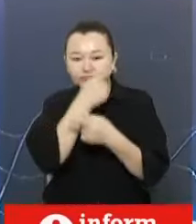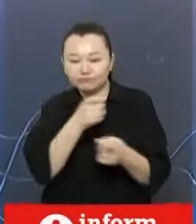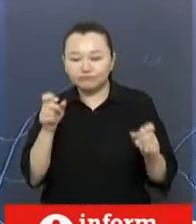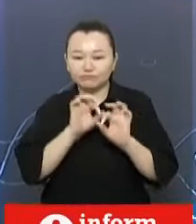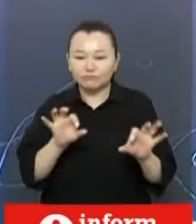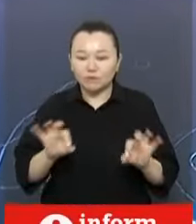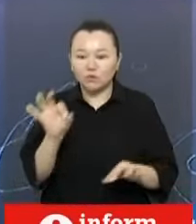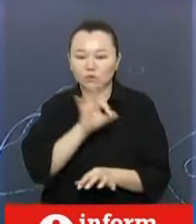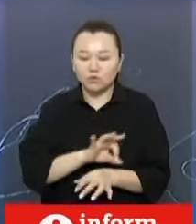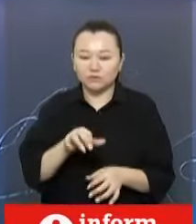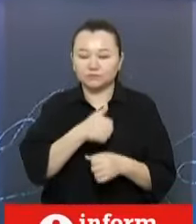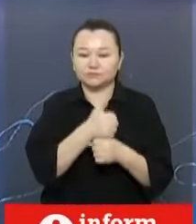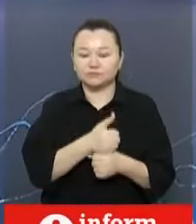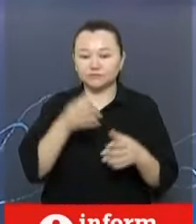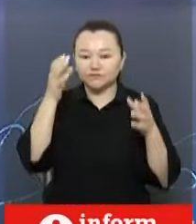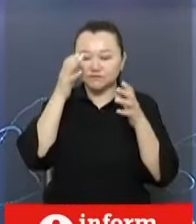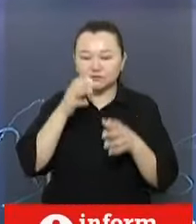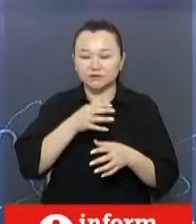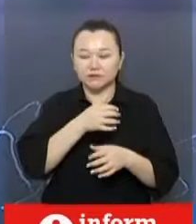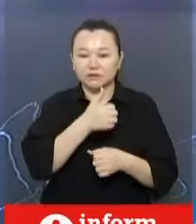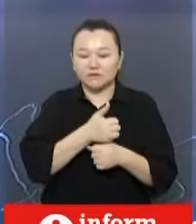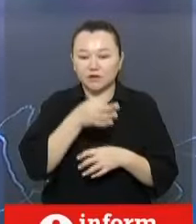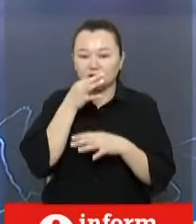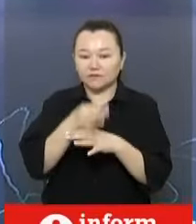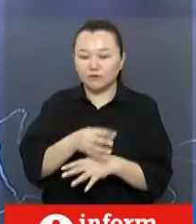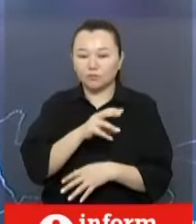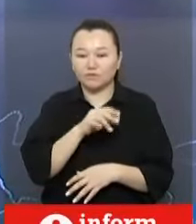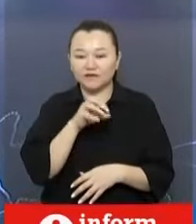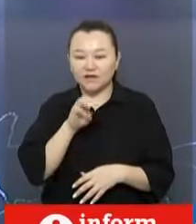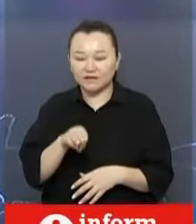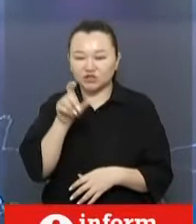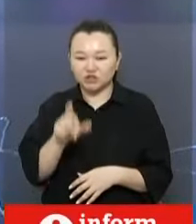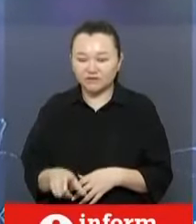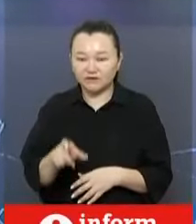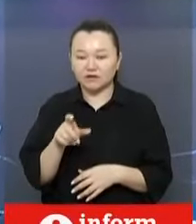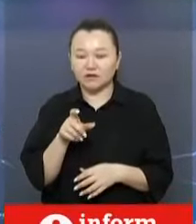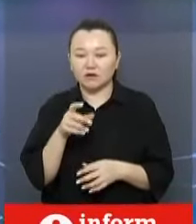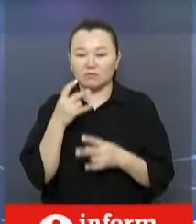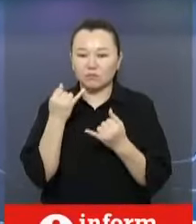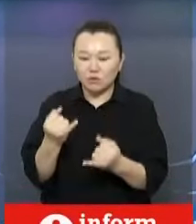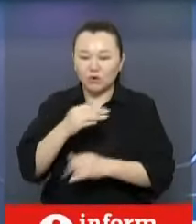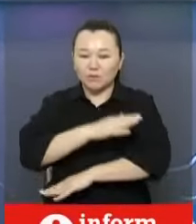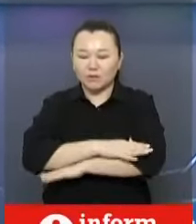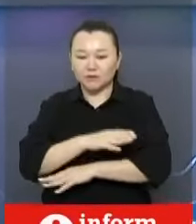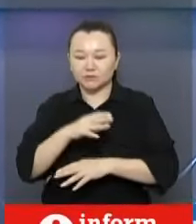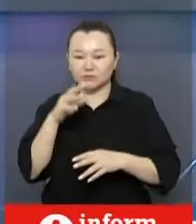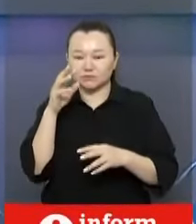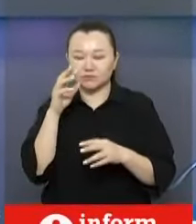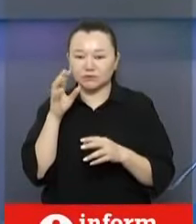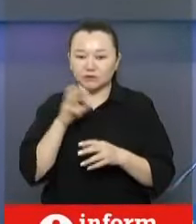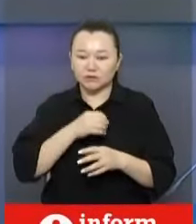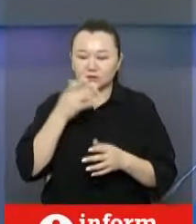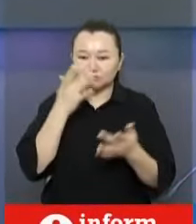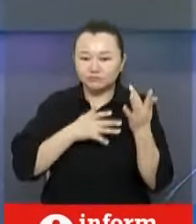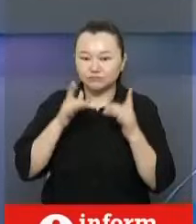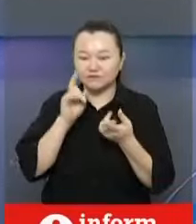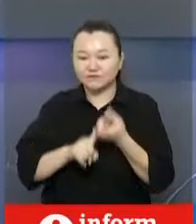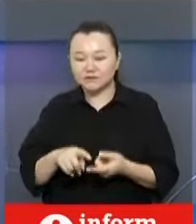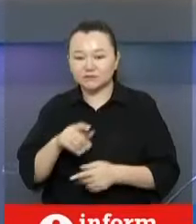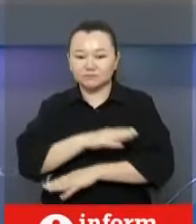діни басқармасы жауап берді. Мүфтият өкілдері адамды азғындыққа, әдепсіз іске үндейтін әндерді тыңдау